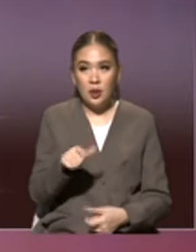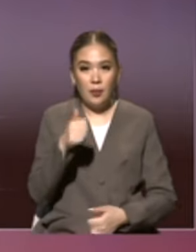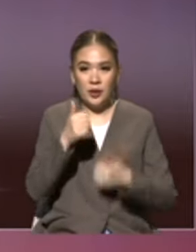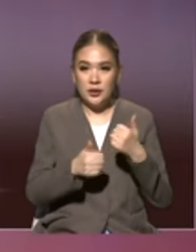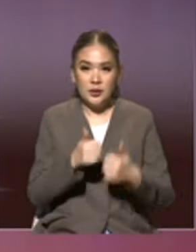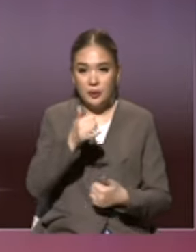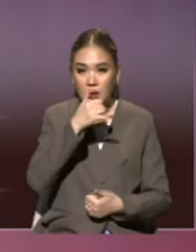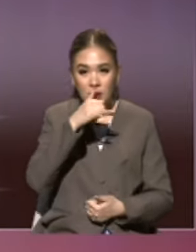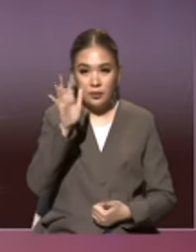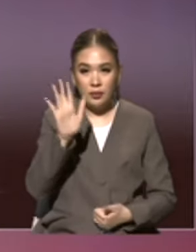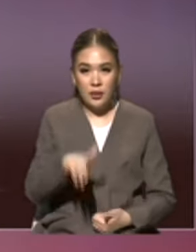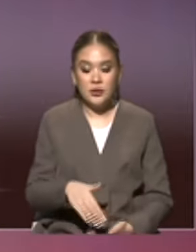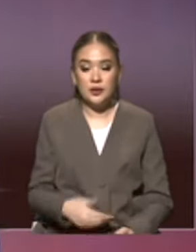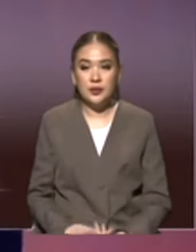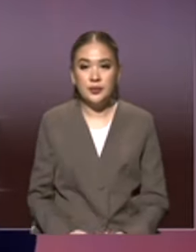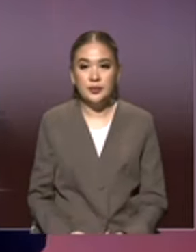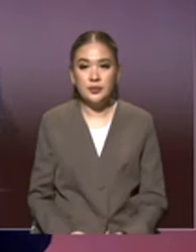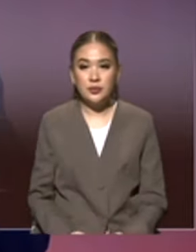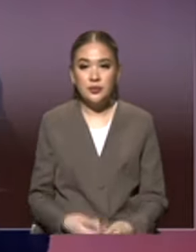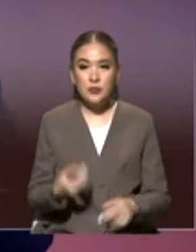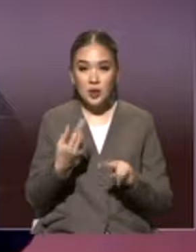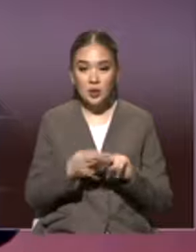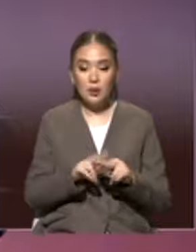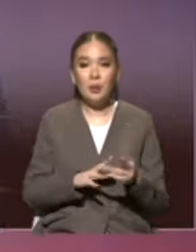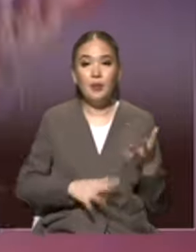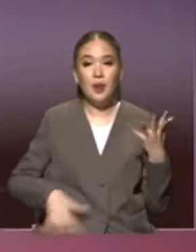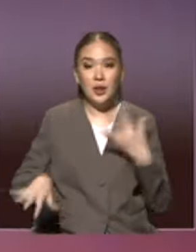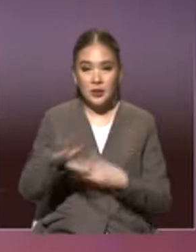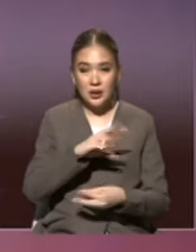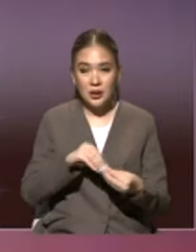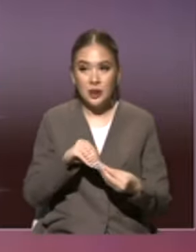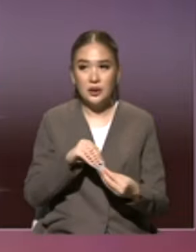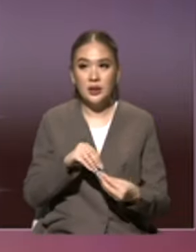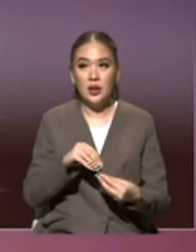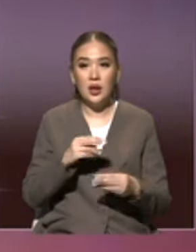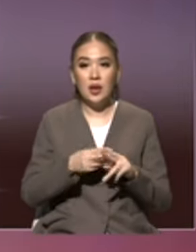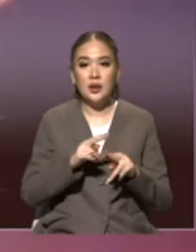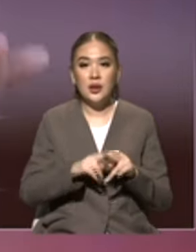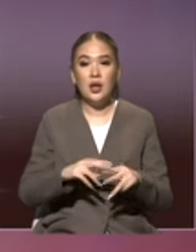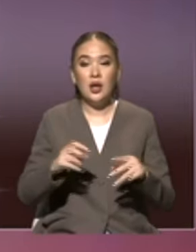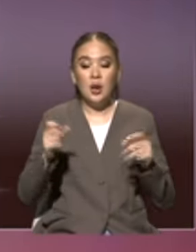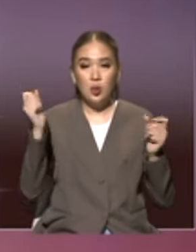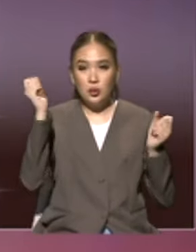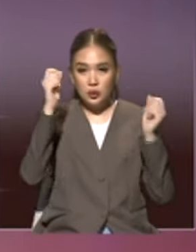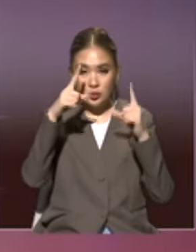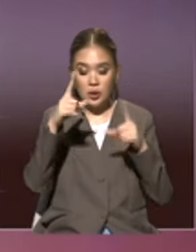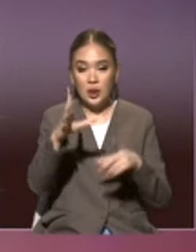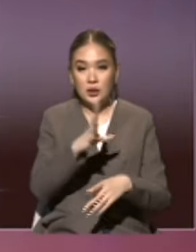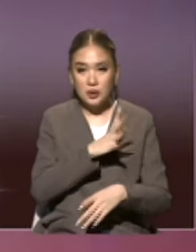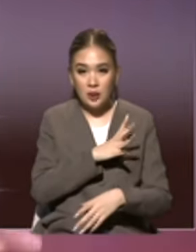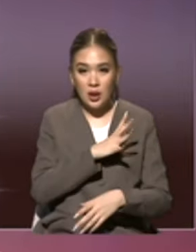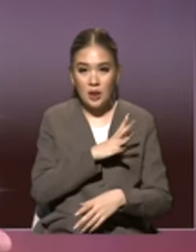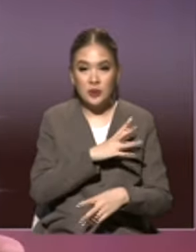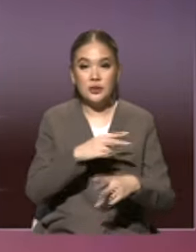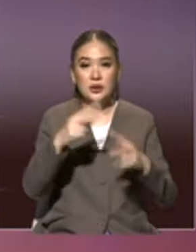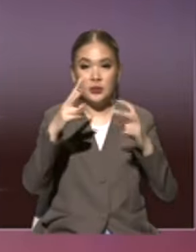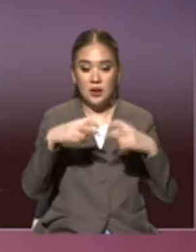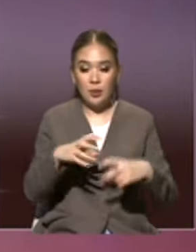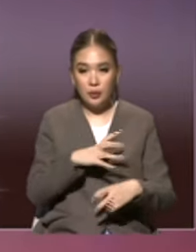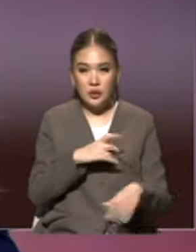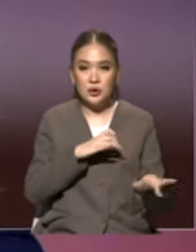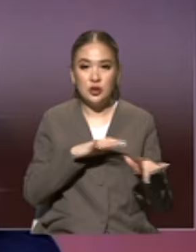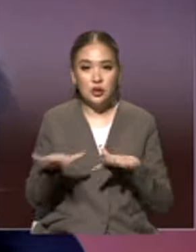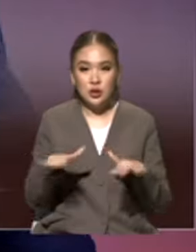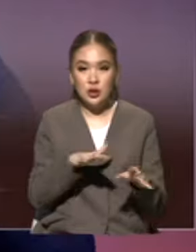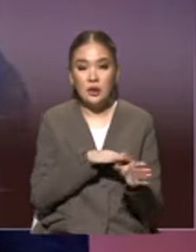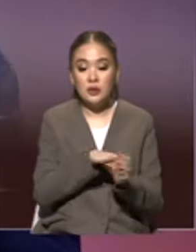уже олардың жағы. Сондықтан оның барлығы жаңағы жерде барлығы анықталған, оның барлығы мынау іс жүзінде жұмыс істеп жатыр оның барлығы.